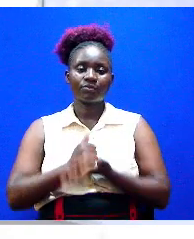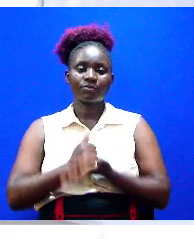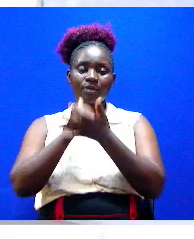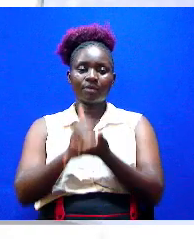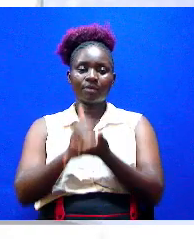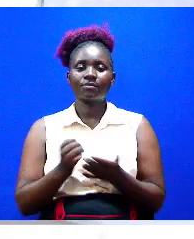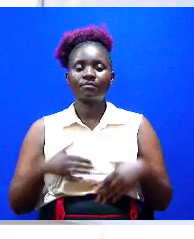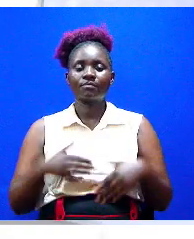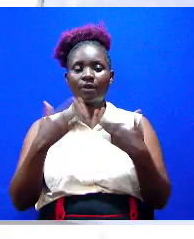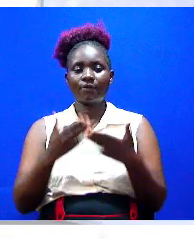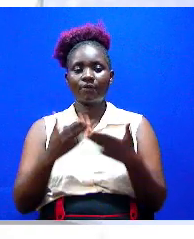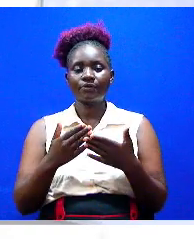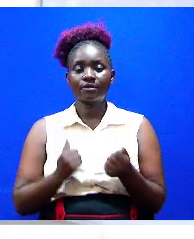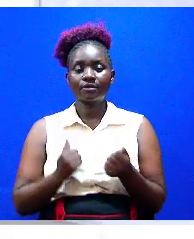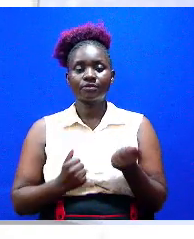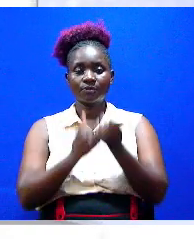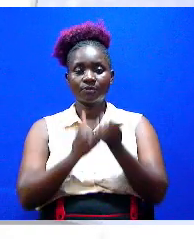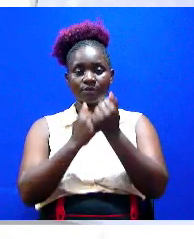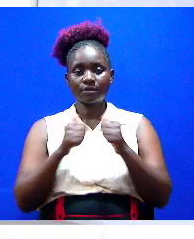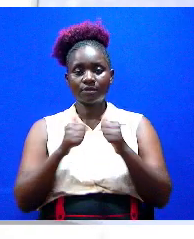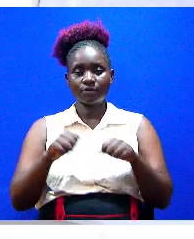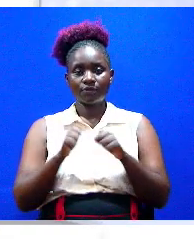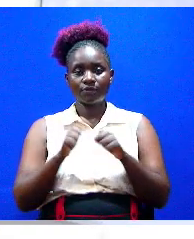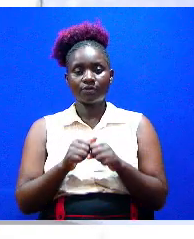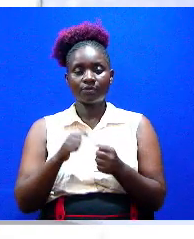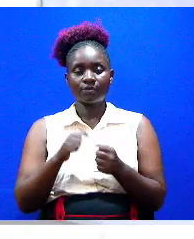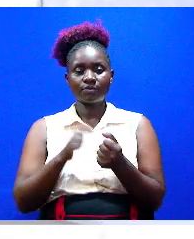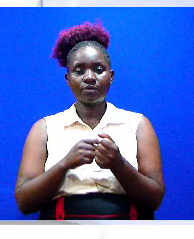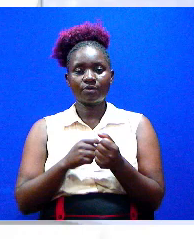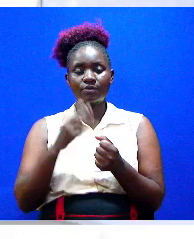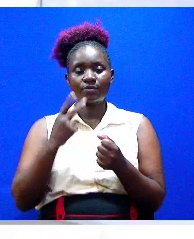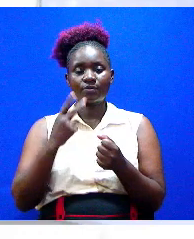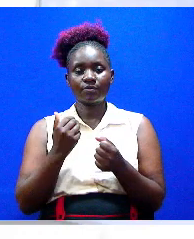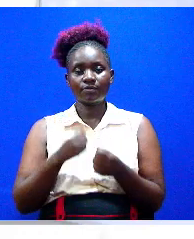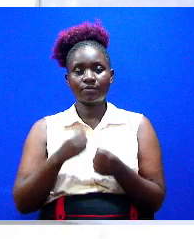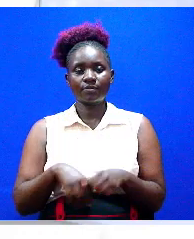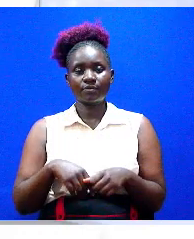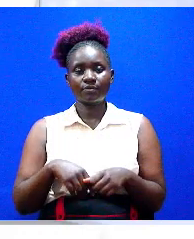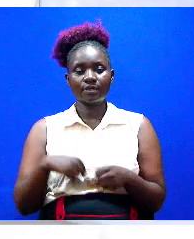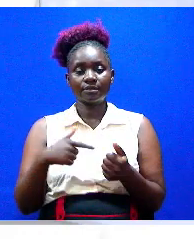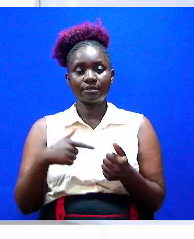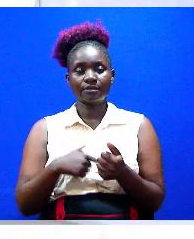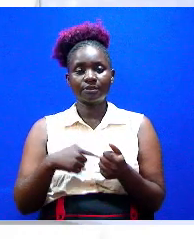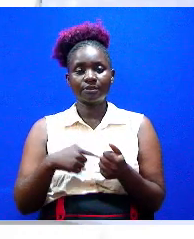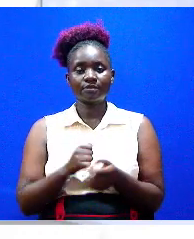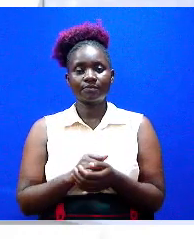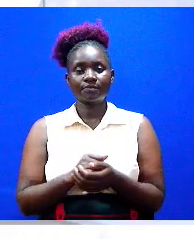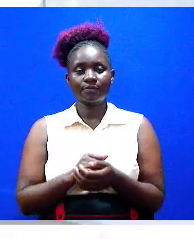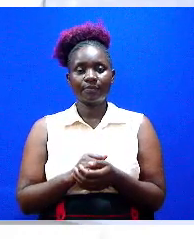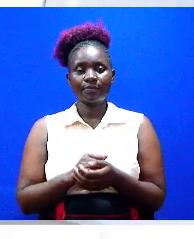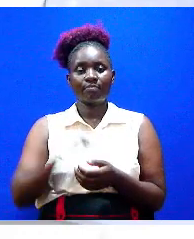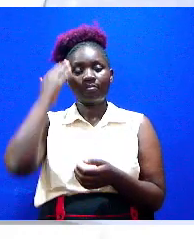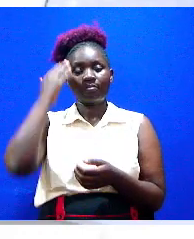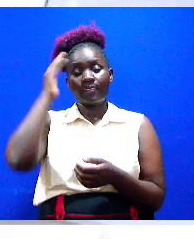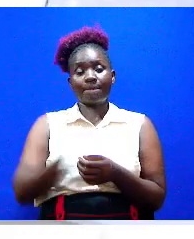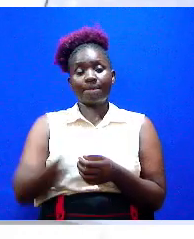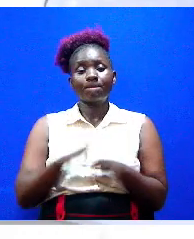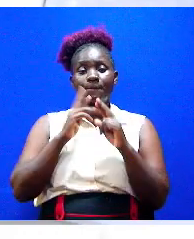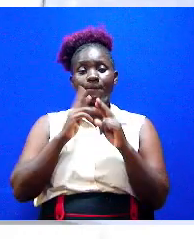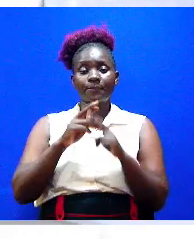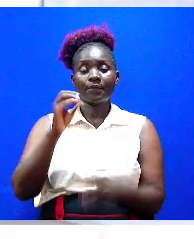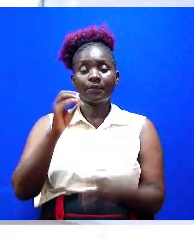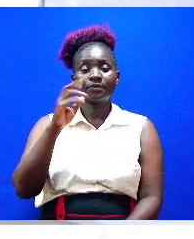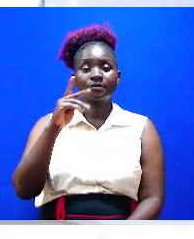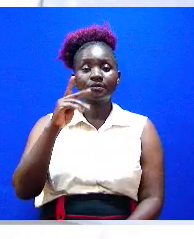sokya nakubasira eliyo abana babere babakonyora obugwenya bunago tumanyomoriki oito Paul Kapokara nigo